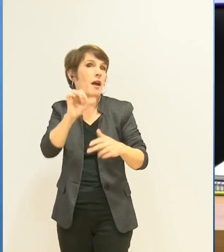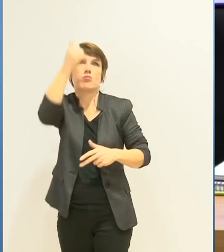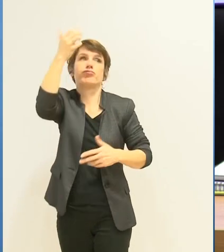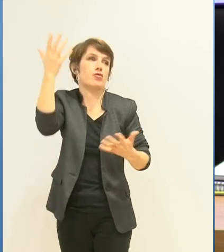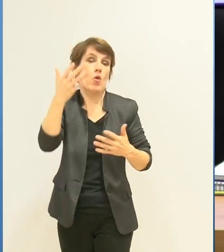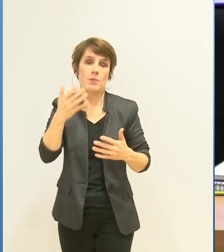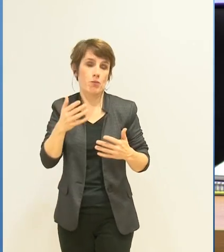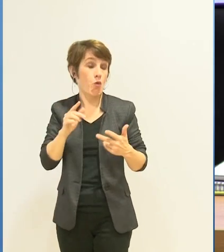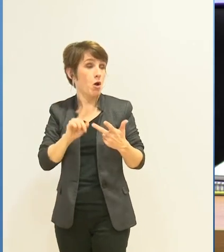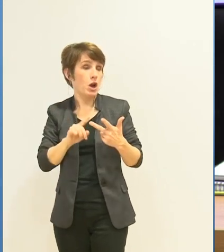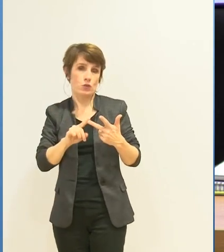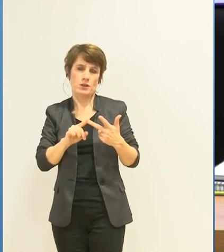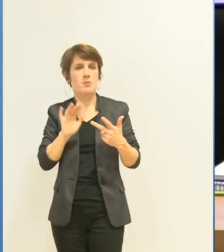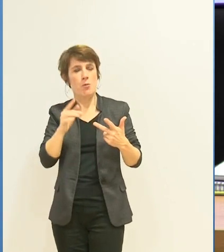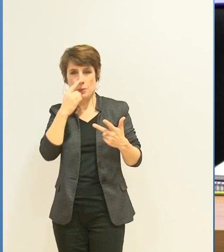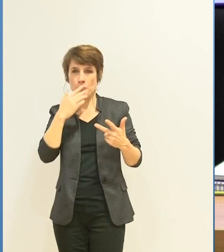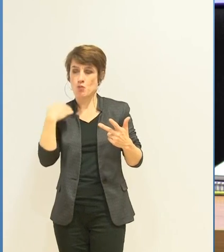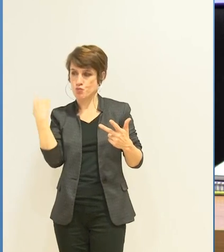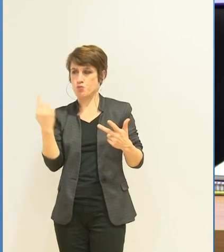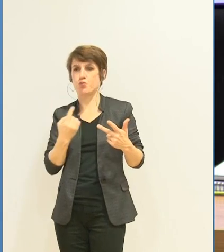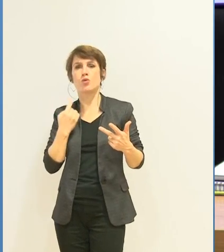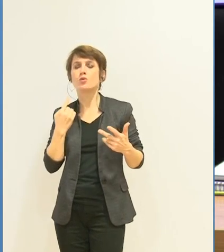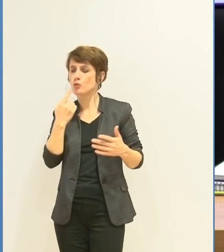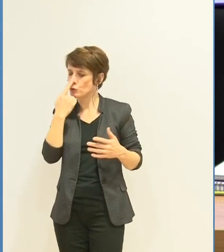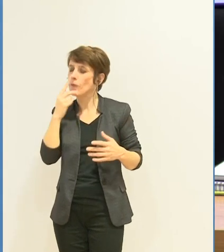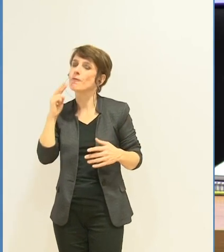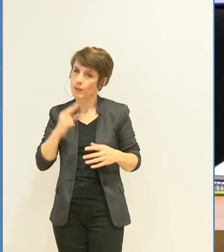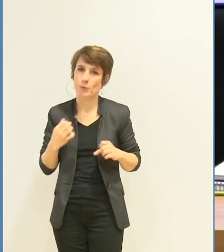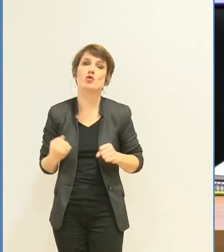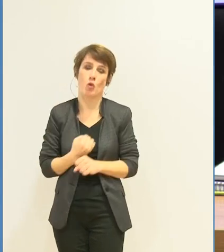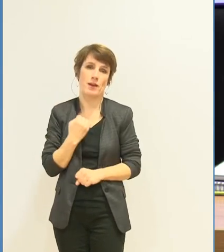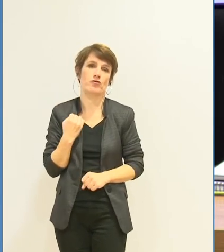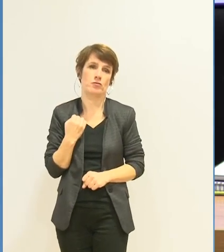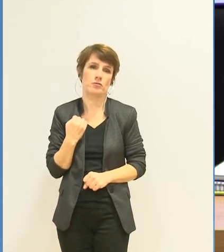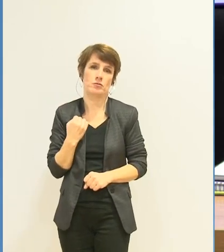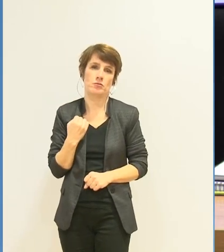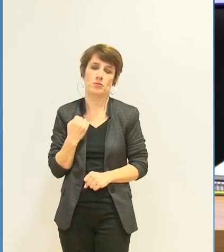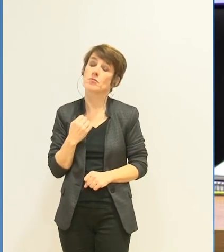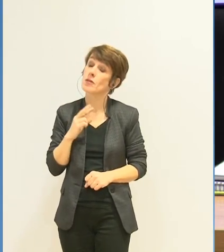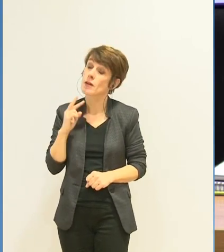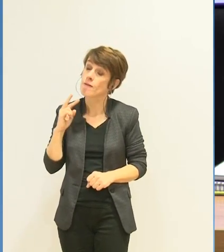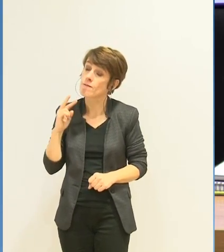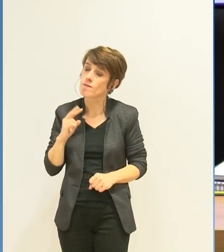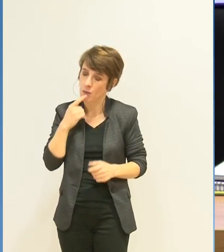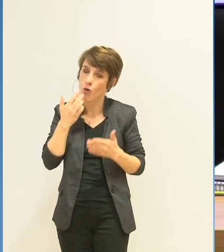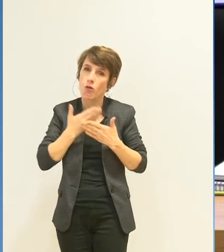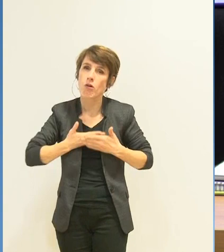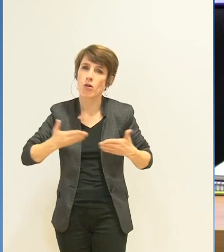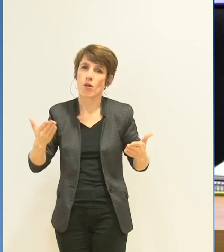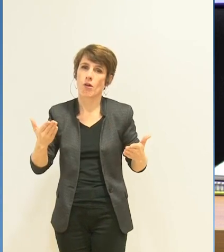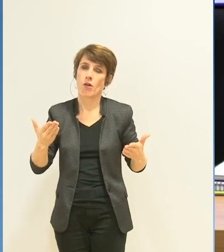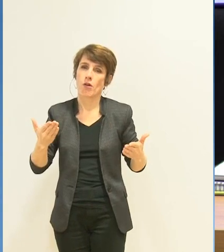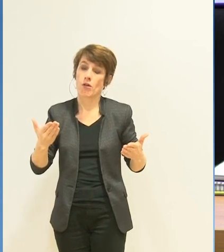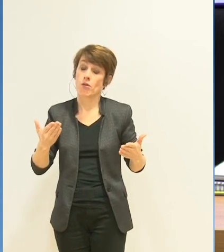elle est de notre point de vue très regrettable et pour même dire le fond de ma pensée